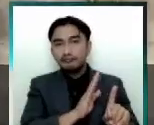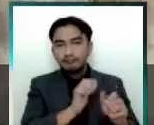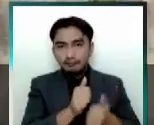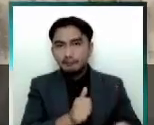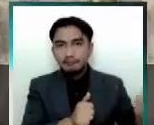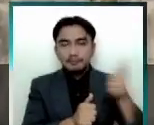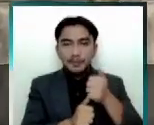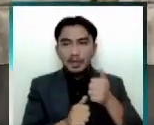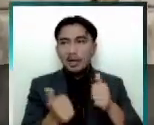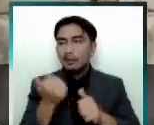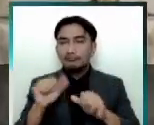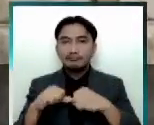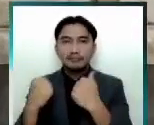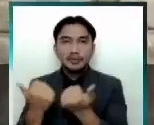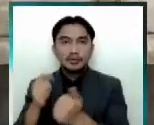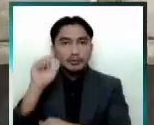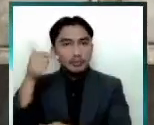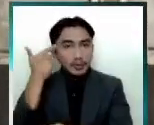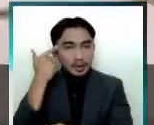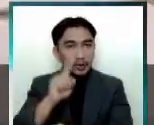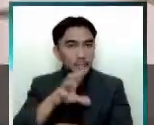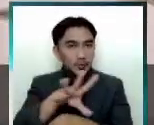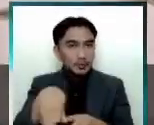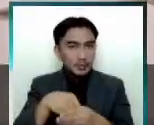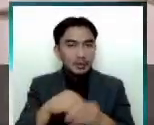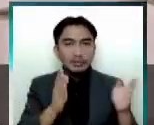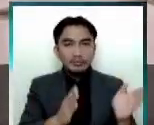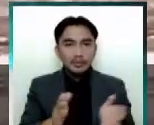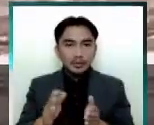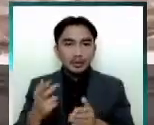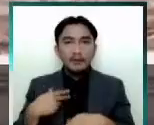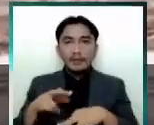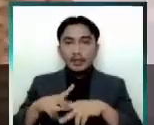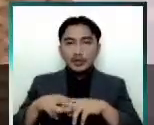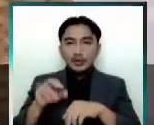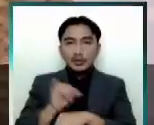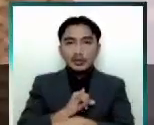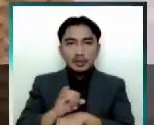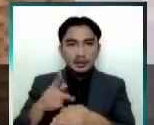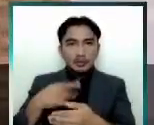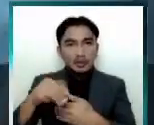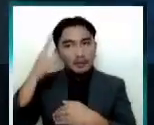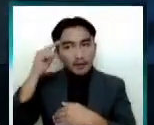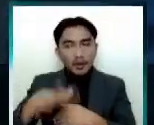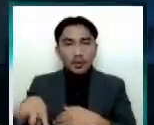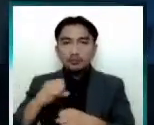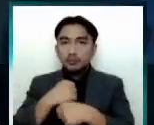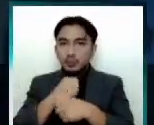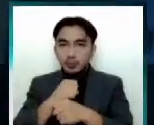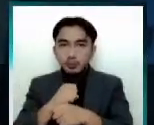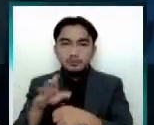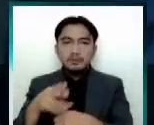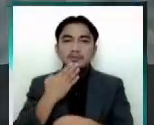ahensya ng gobyerno. Kabilang sa mga plano ang pagbuo ng salt industry project para sa salt makers mula sa Ilocos Region,